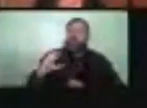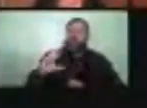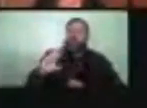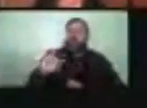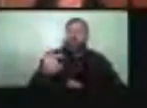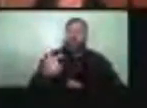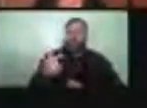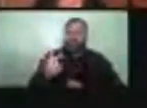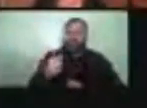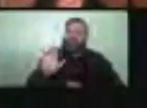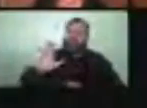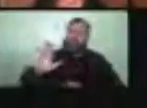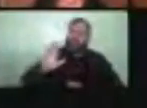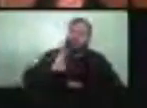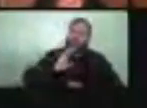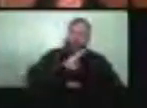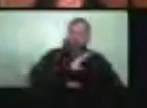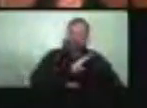body class